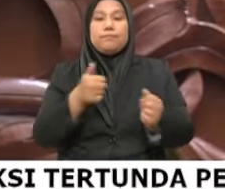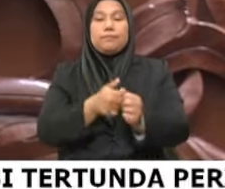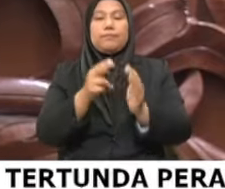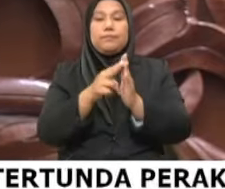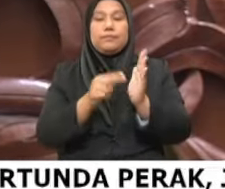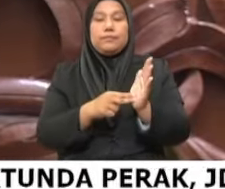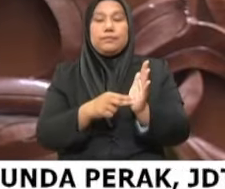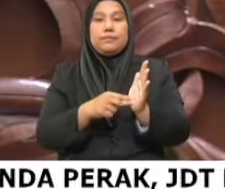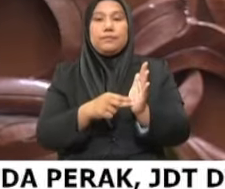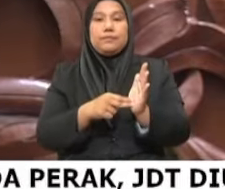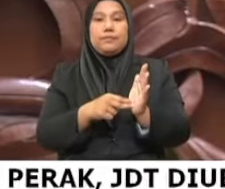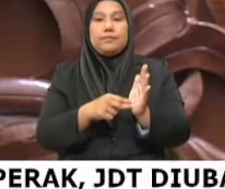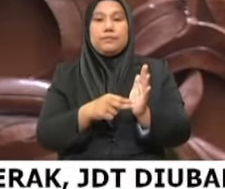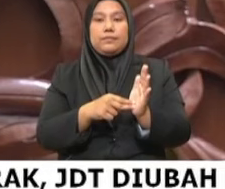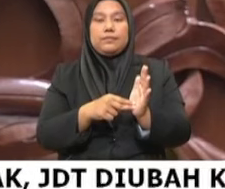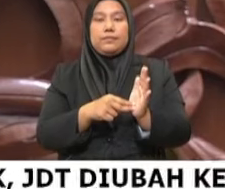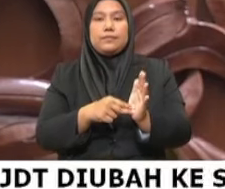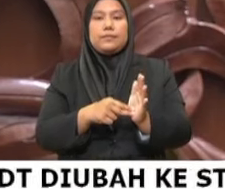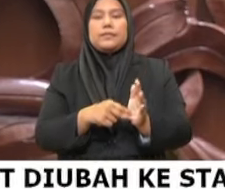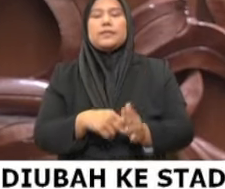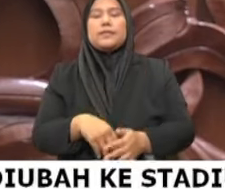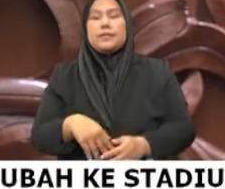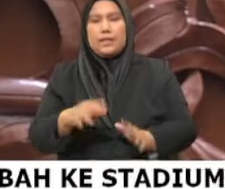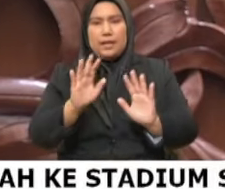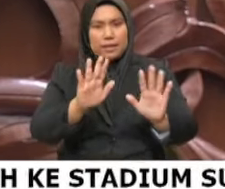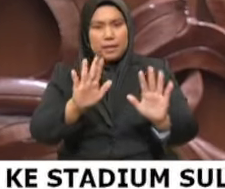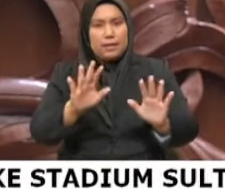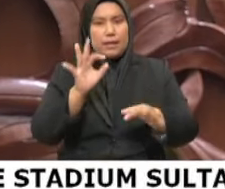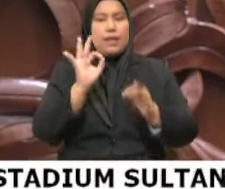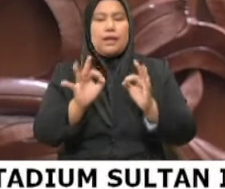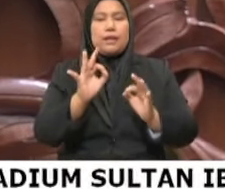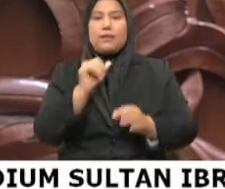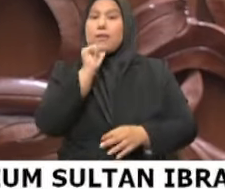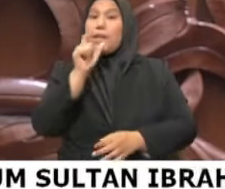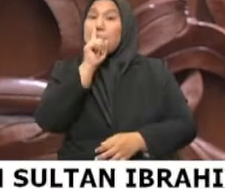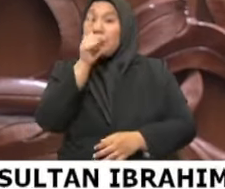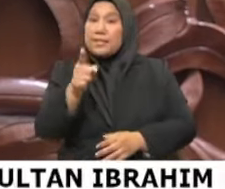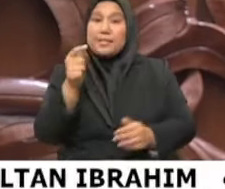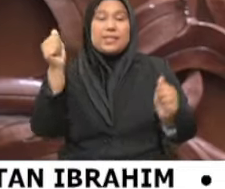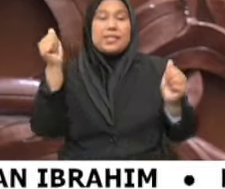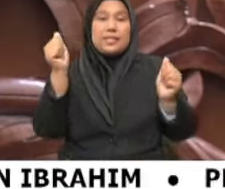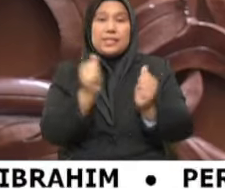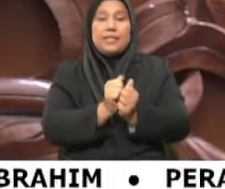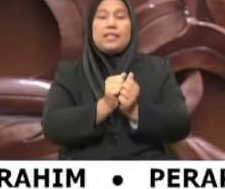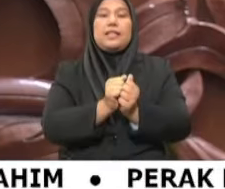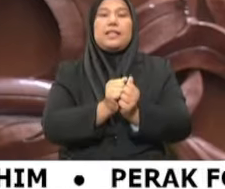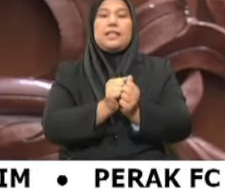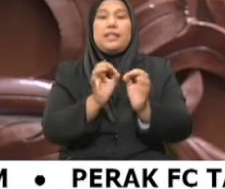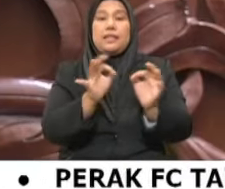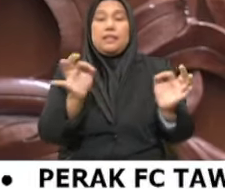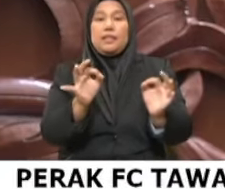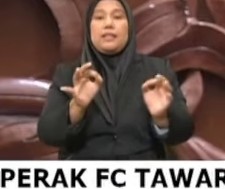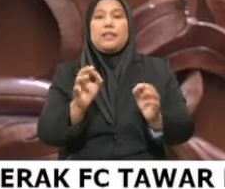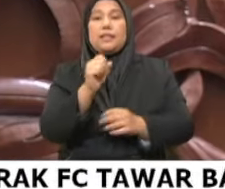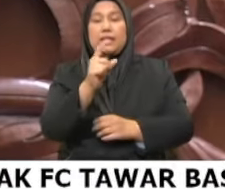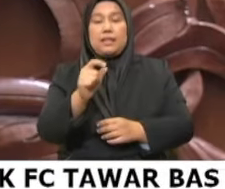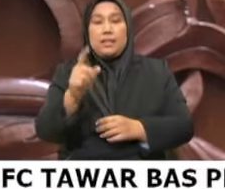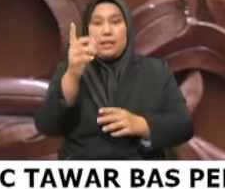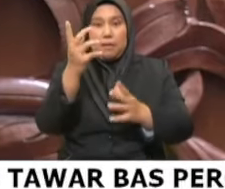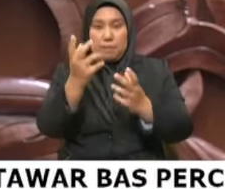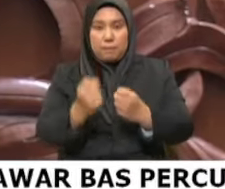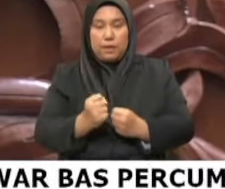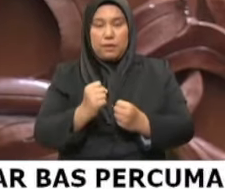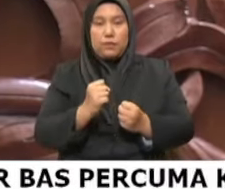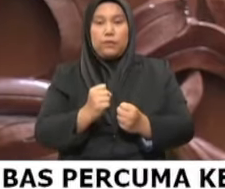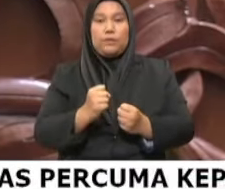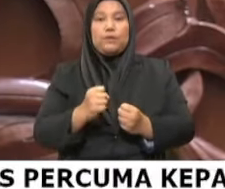careful. If you are not very sure of the facts, betul, saya faham yang berhormat juga kadang-kadang nak main politik. Tapi susun ayat